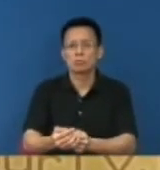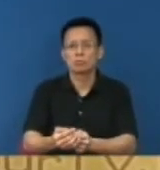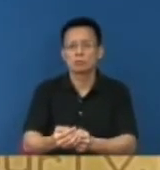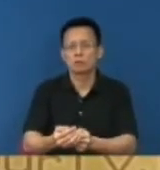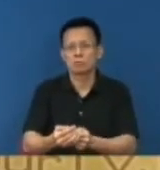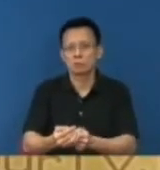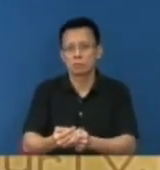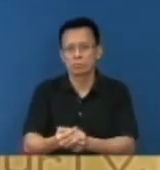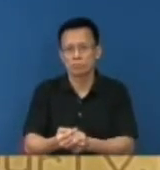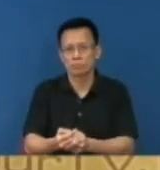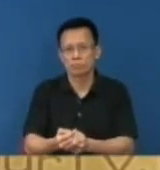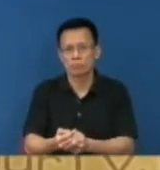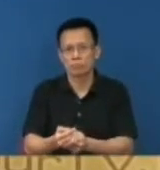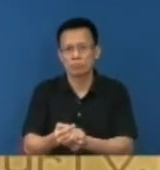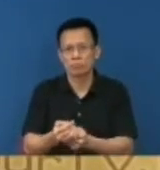這個